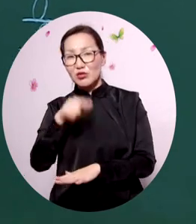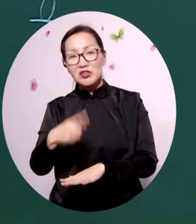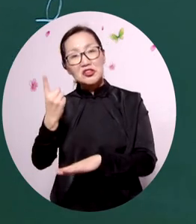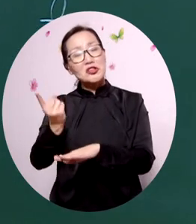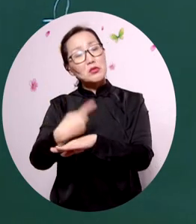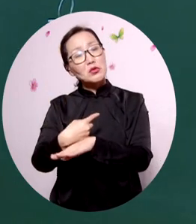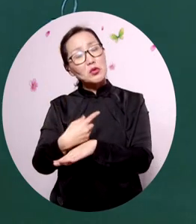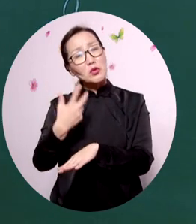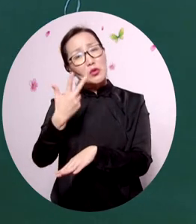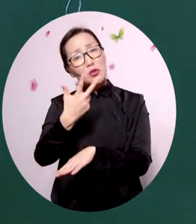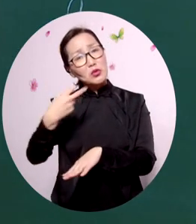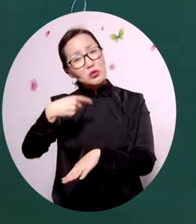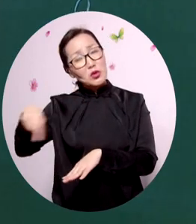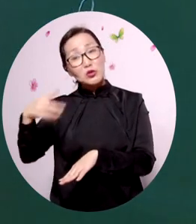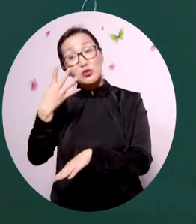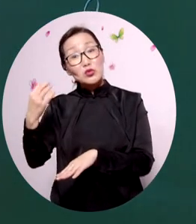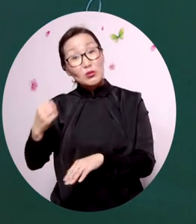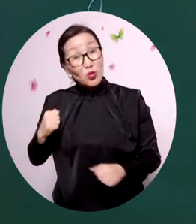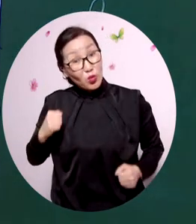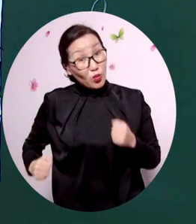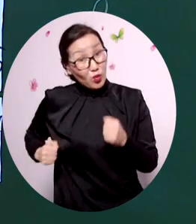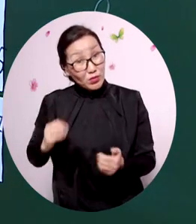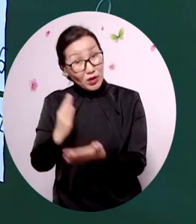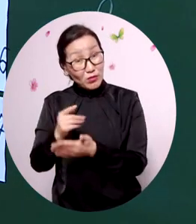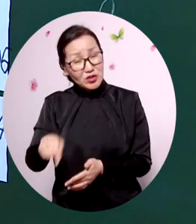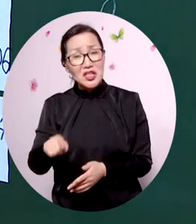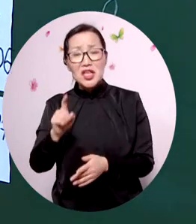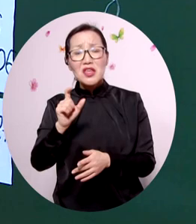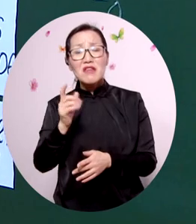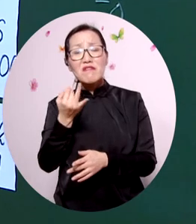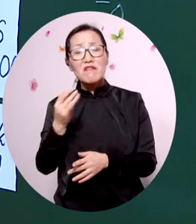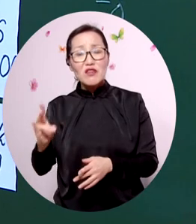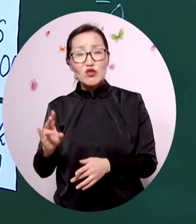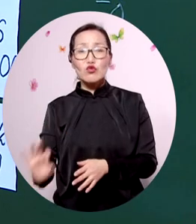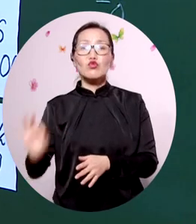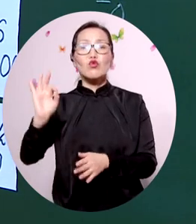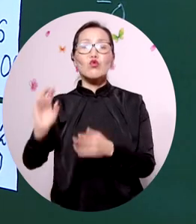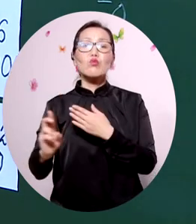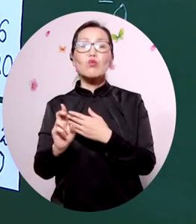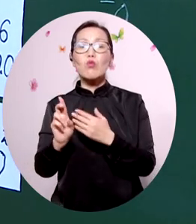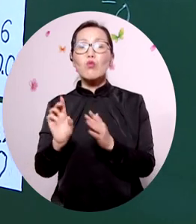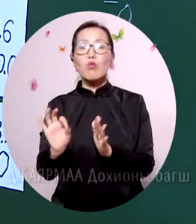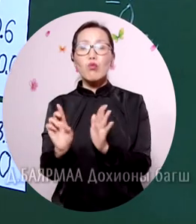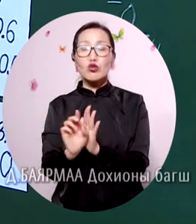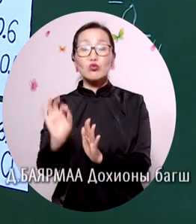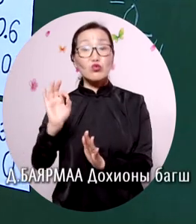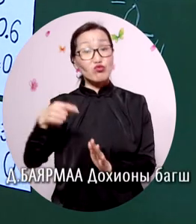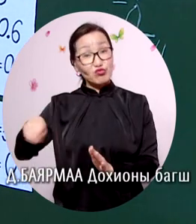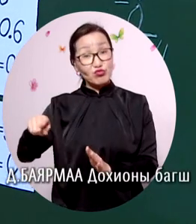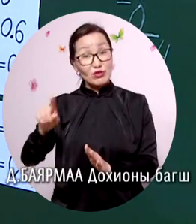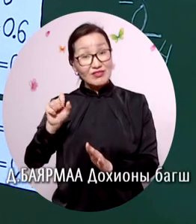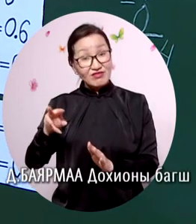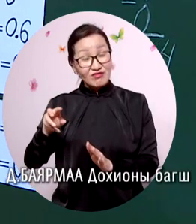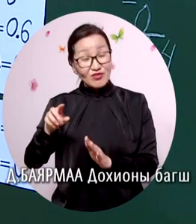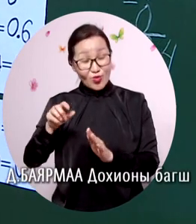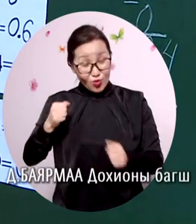1 минутанд 300-аас 400 метр гүйж байх юм бол энэ хүүхэд хэвийн яг хурд нь боломж юм байна гэсэн үг. Та нар бас хүүхдээ